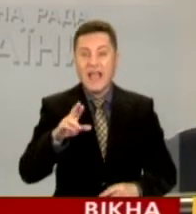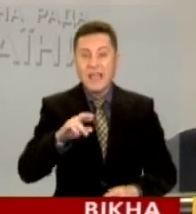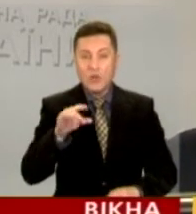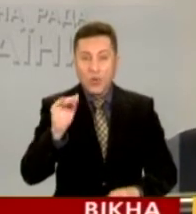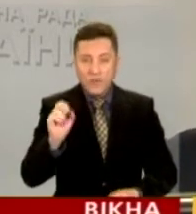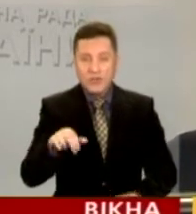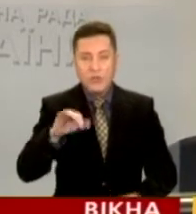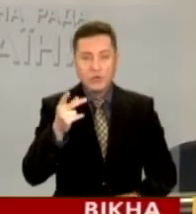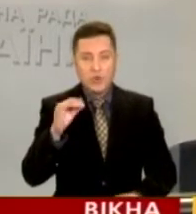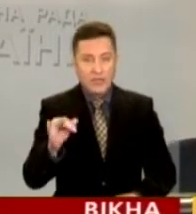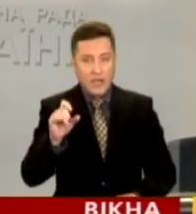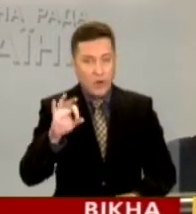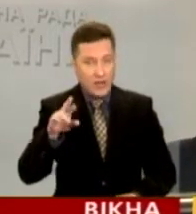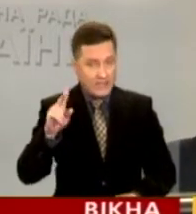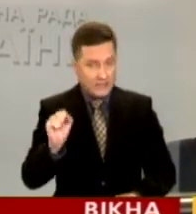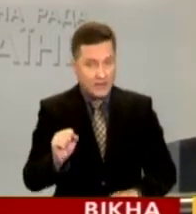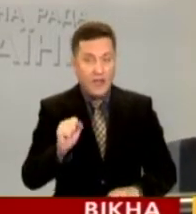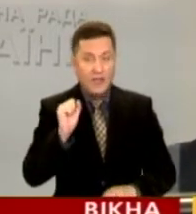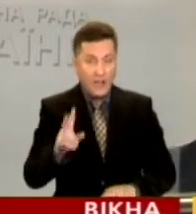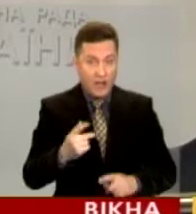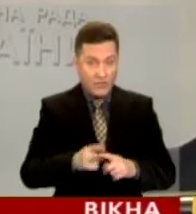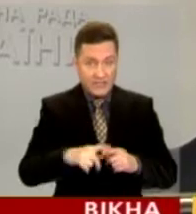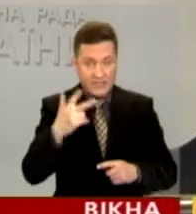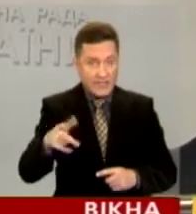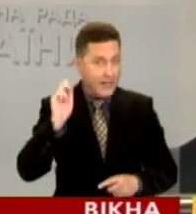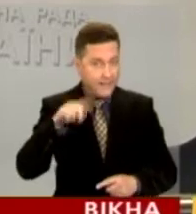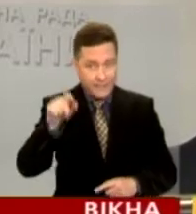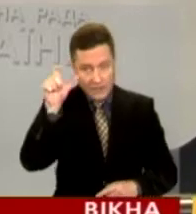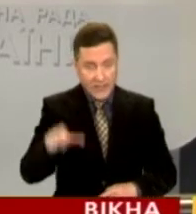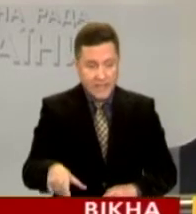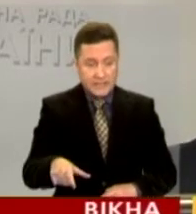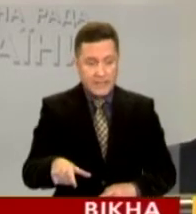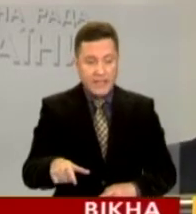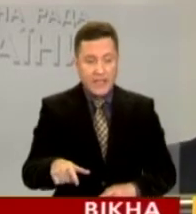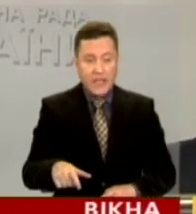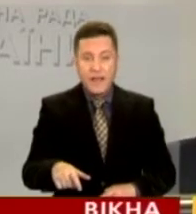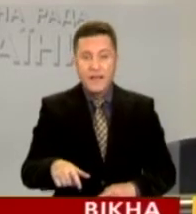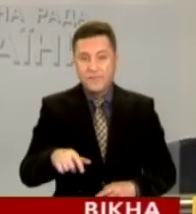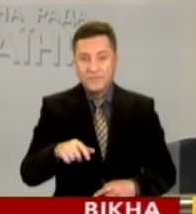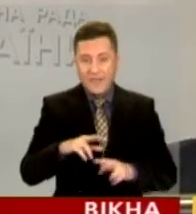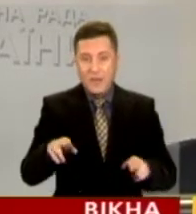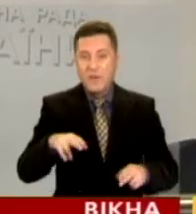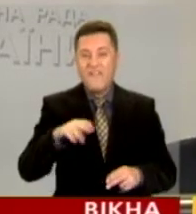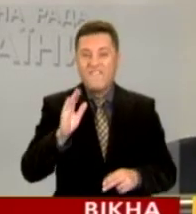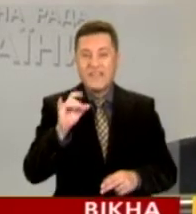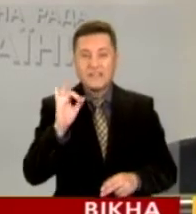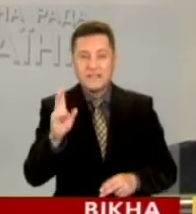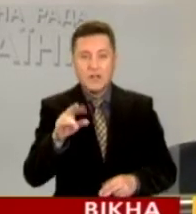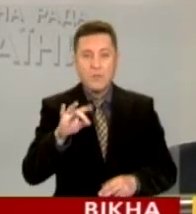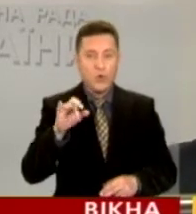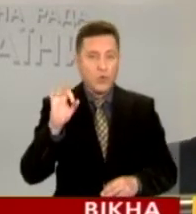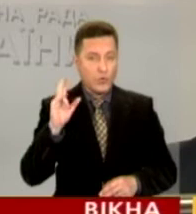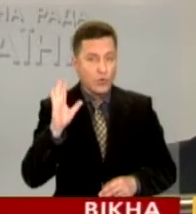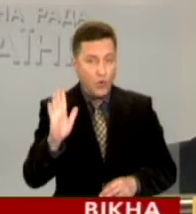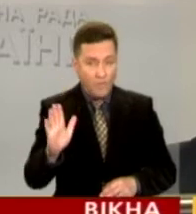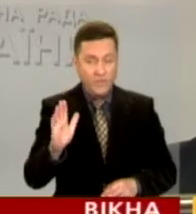скільки можна вже це терпіти, як ці три класики, як кажуть у пресі, трус, балбєс і бивали, і вийшли, значить,